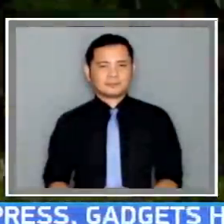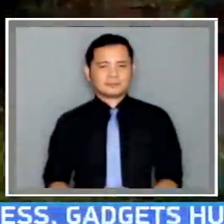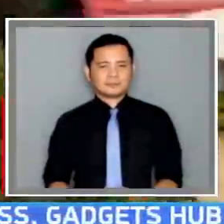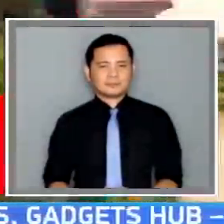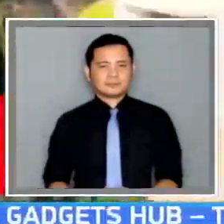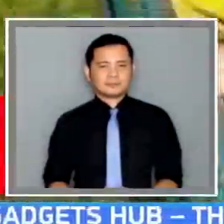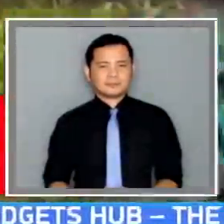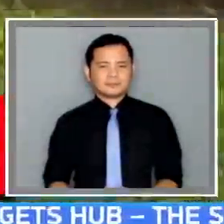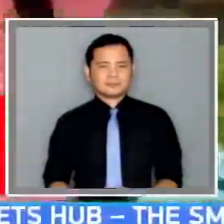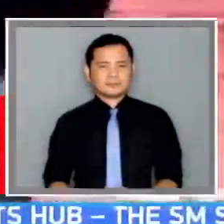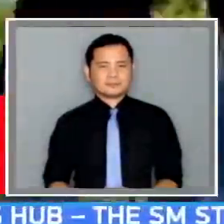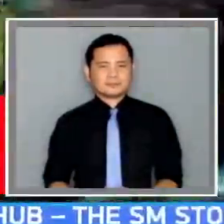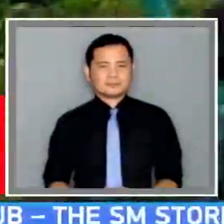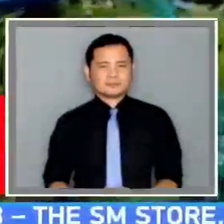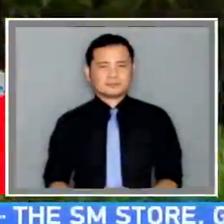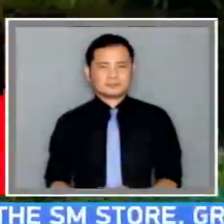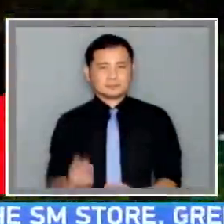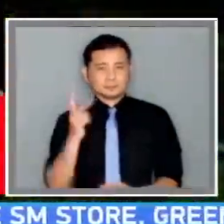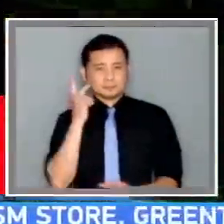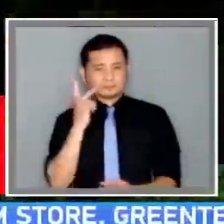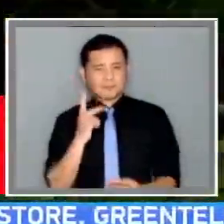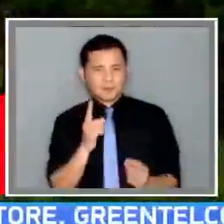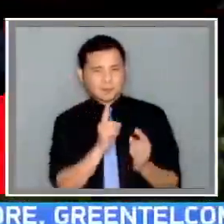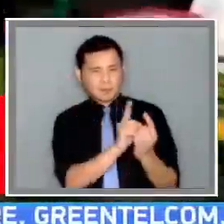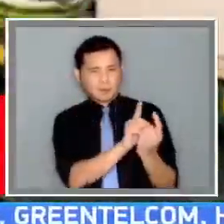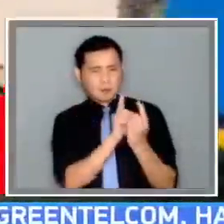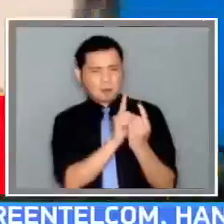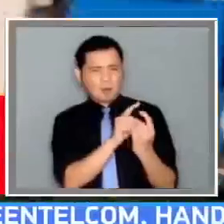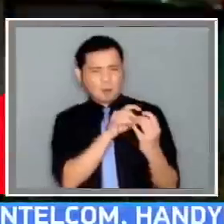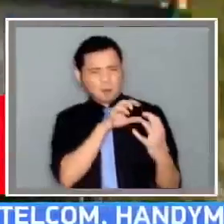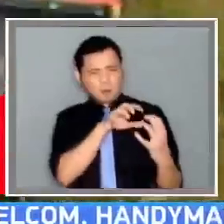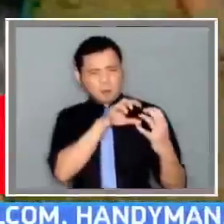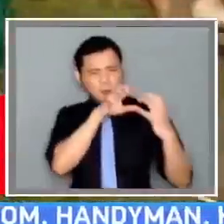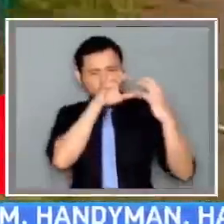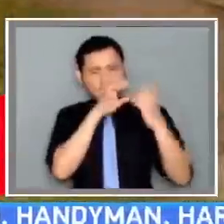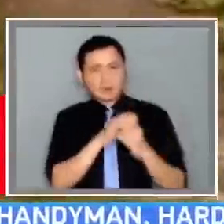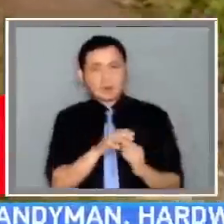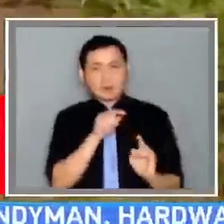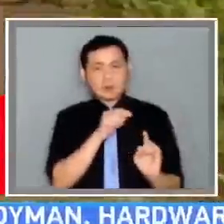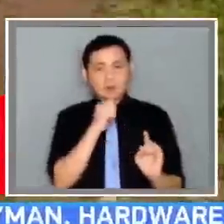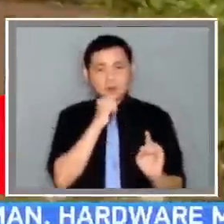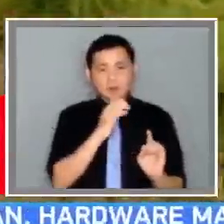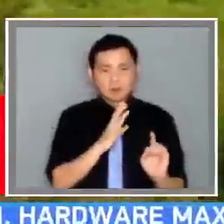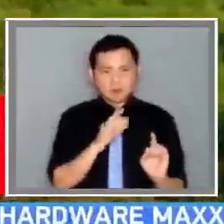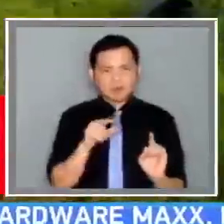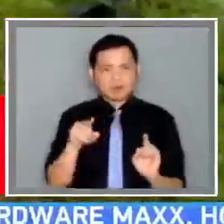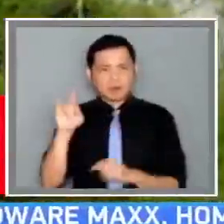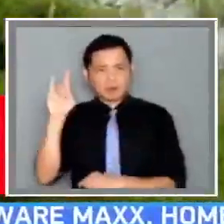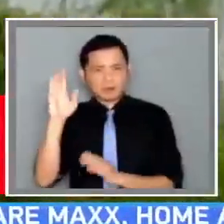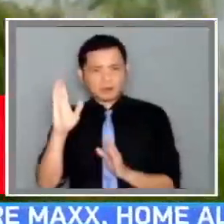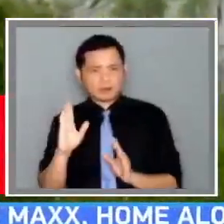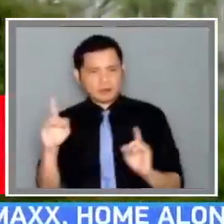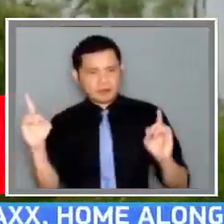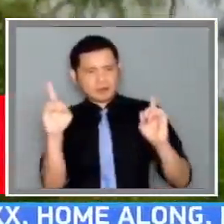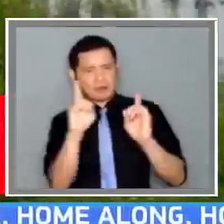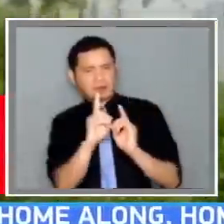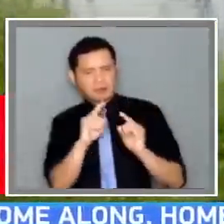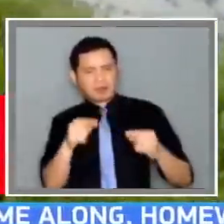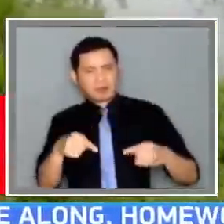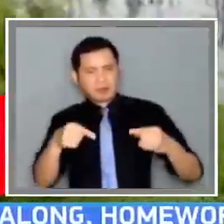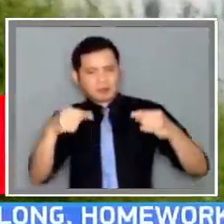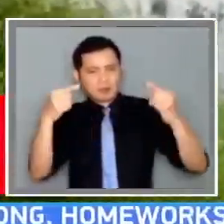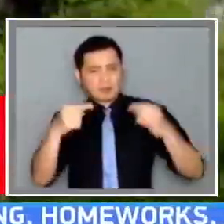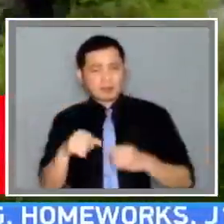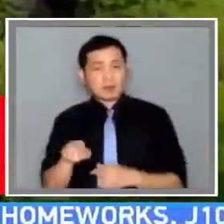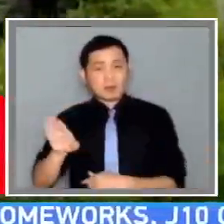Tinutulak at pilit na inaagaw ng isang babae ang cellphone ng isang reporter sa Pastrana, Leyte. Ayon sa reporter na si Noel Chanosa, nandoon